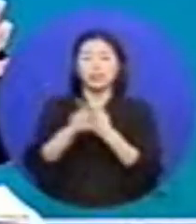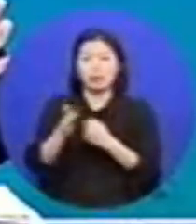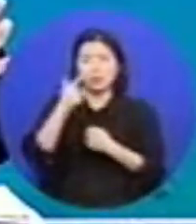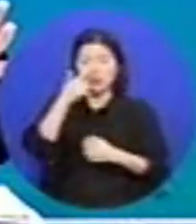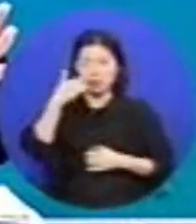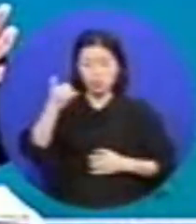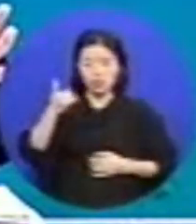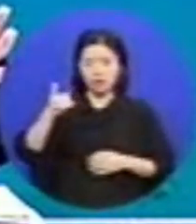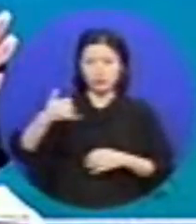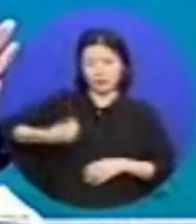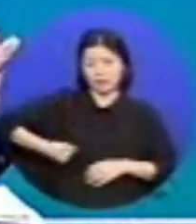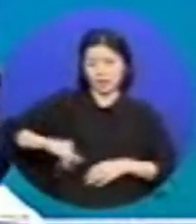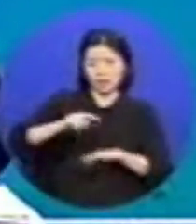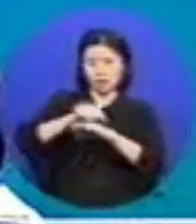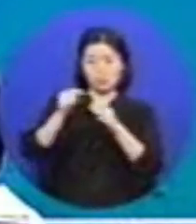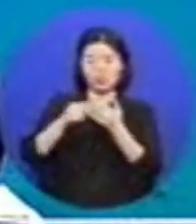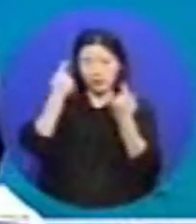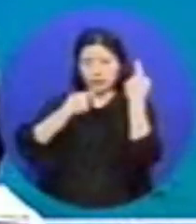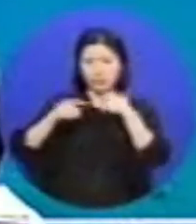겁니다.